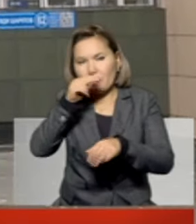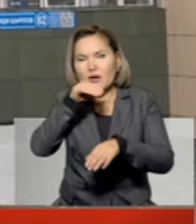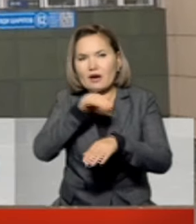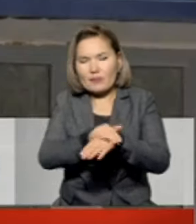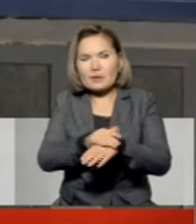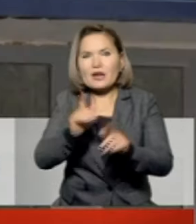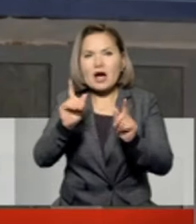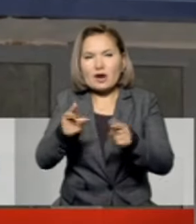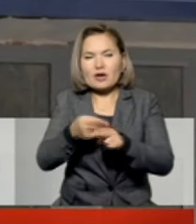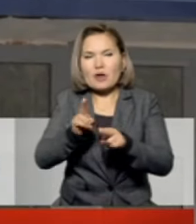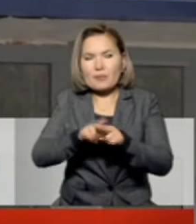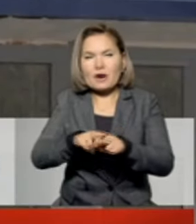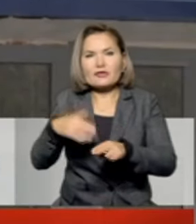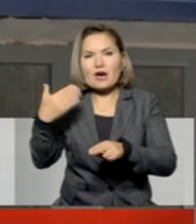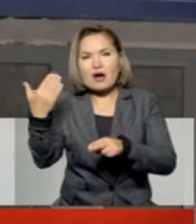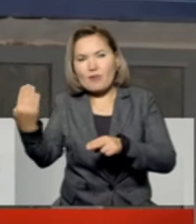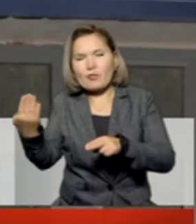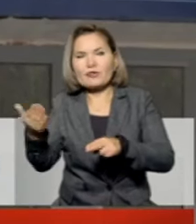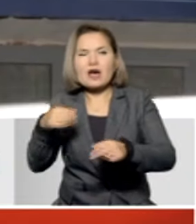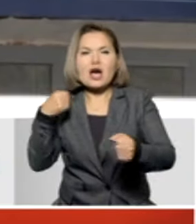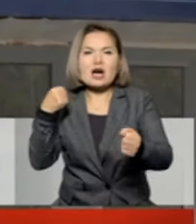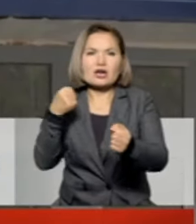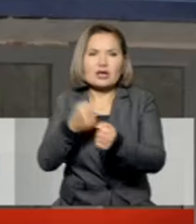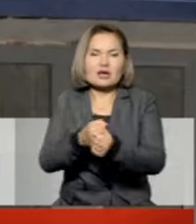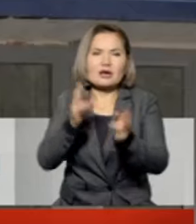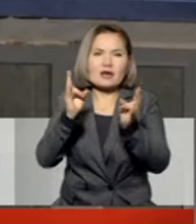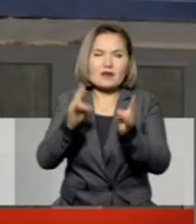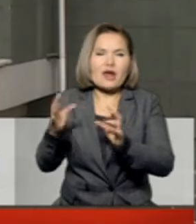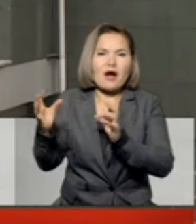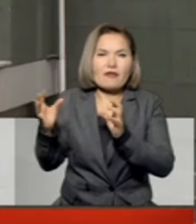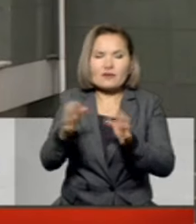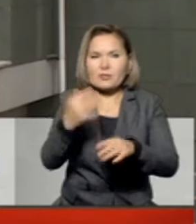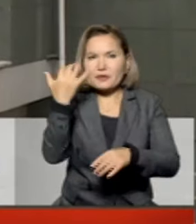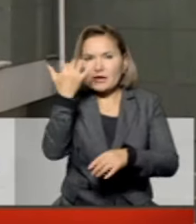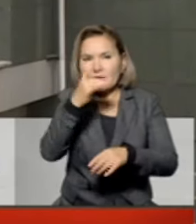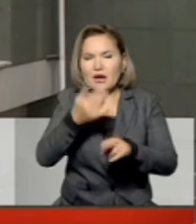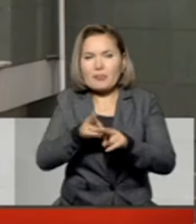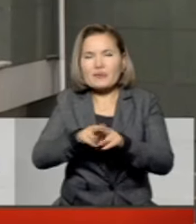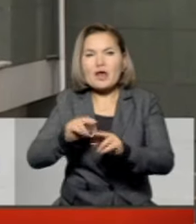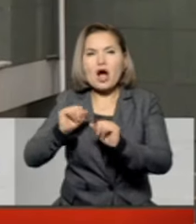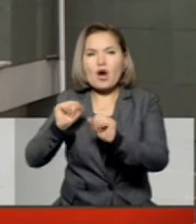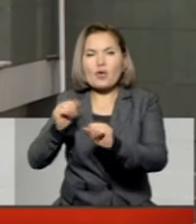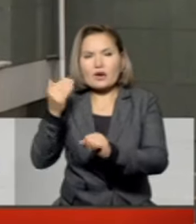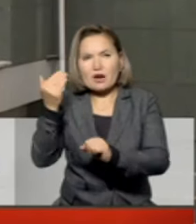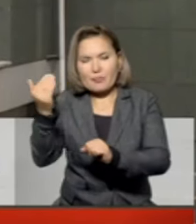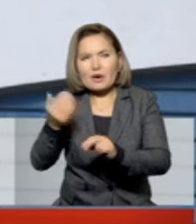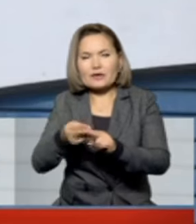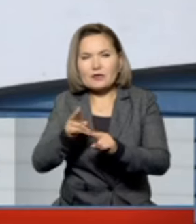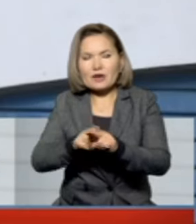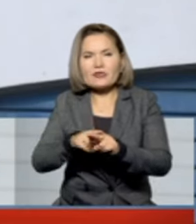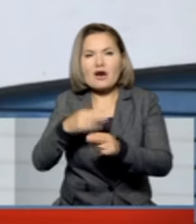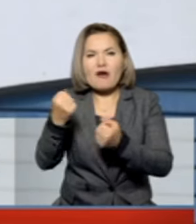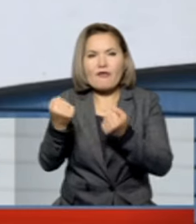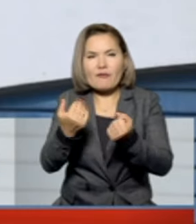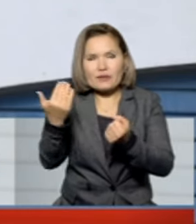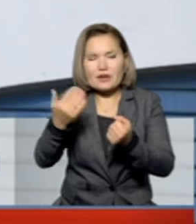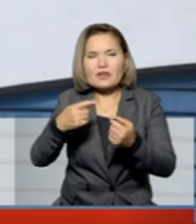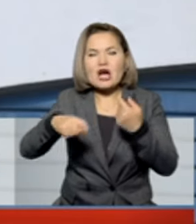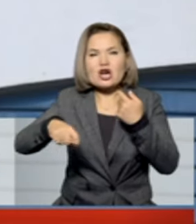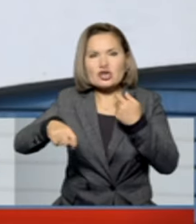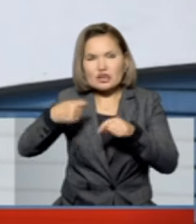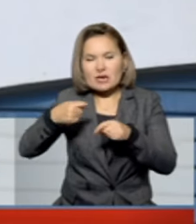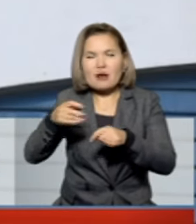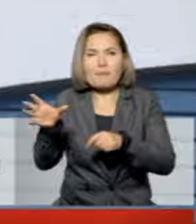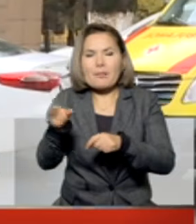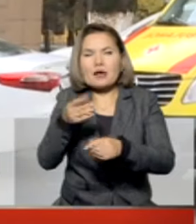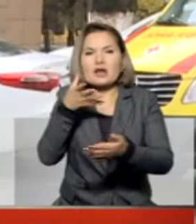толық мойындап, оң жақтан келіп соққан автобусты көрмегенін айтты. Ал оның қорғаушысы жәбірленушілерге келтірілген шығынды